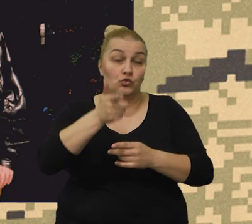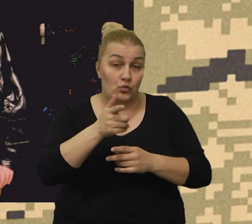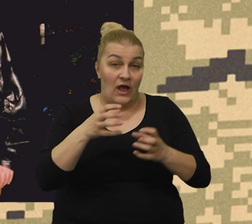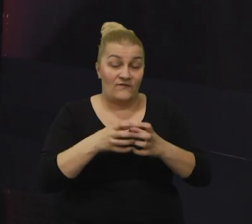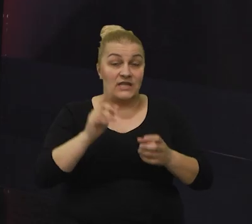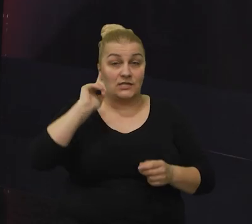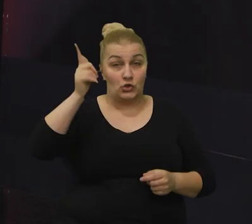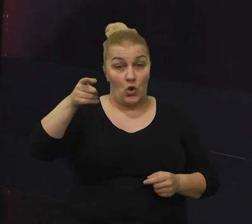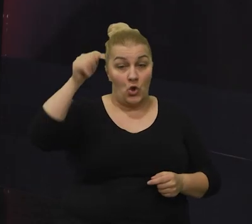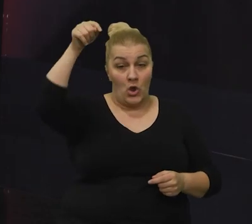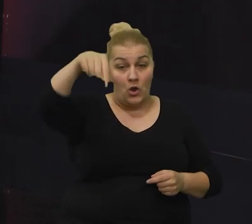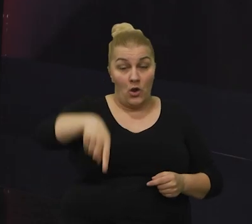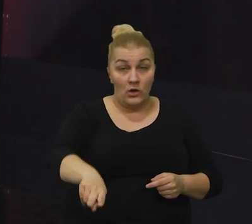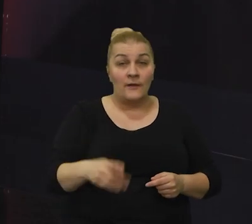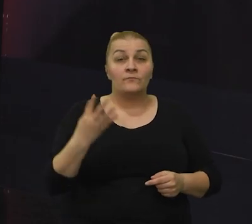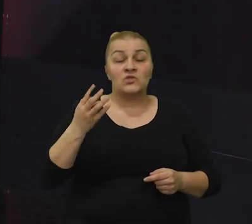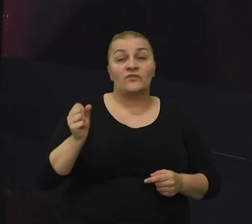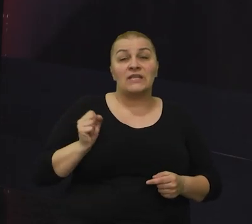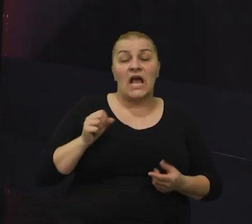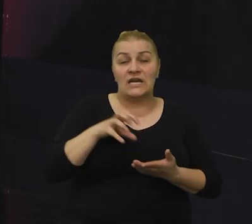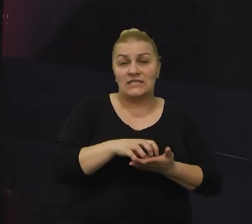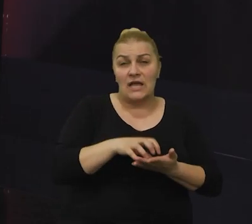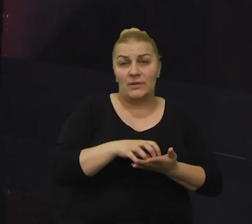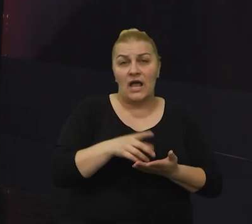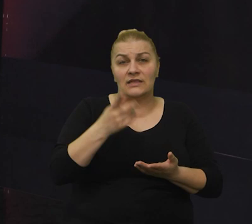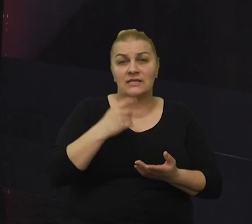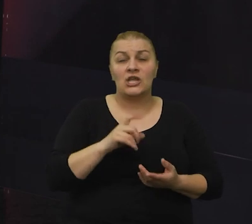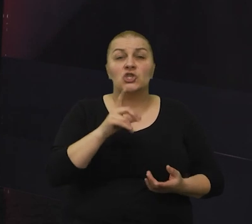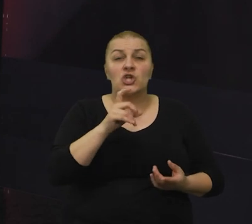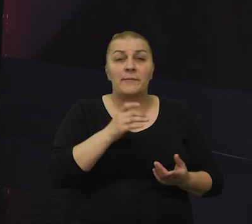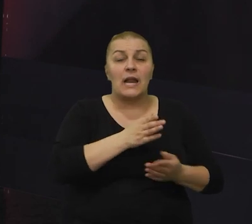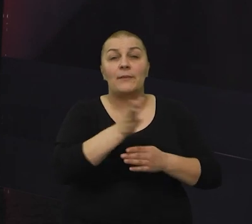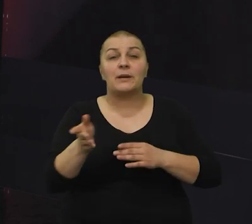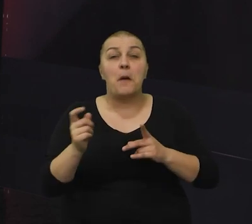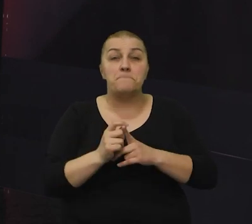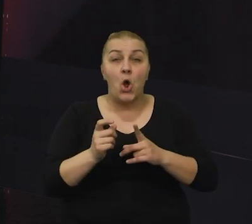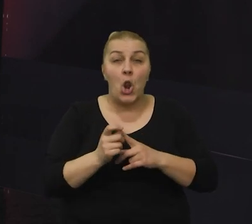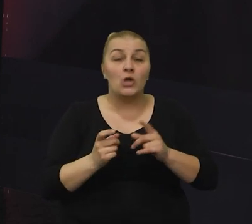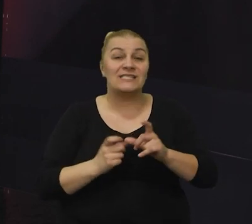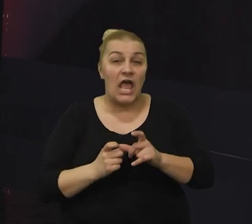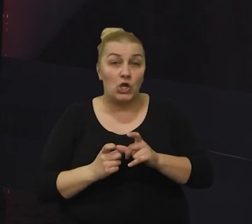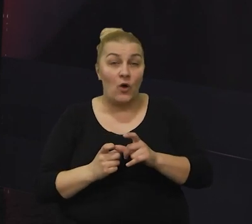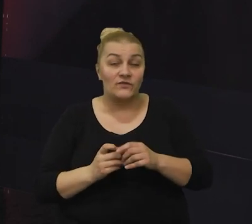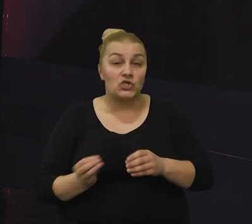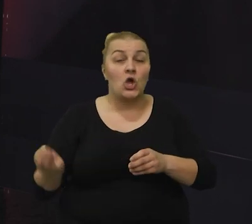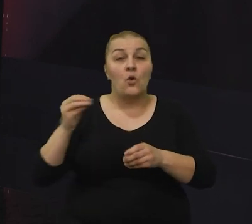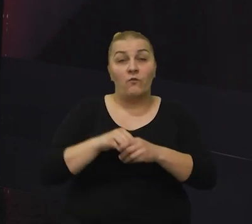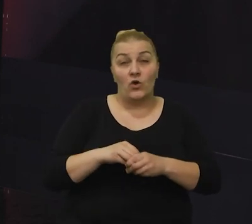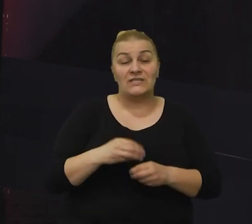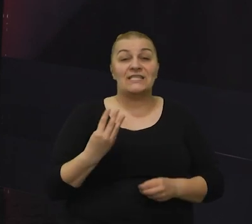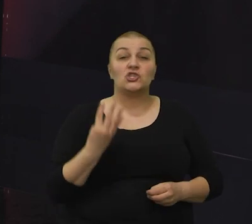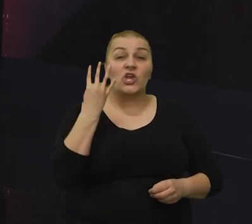faza dolje. 4. gardijska brigada iz Čapralazije prema Pologu Sajkovića uvode